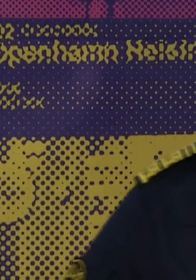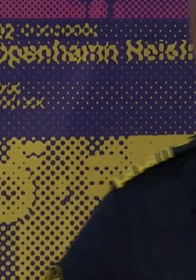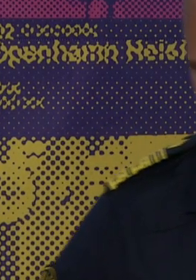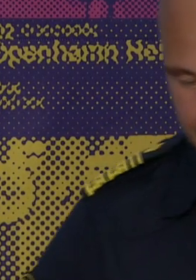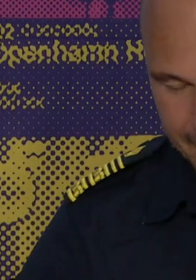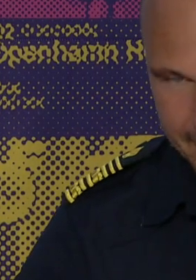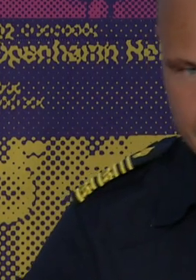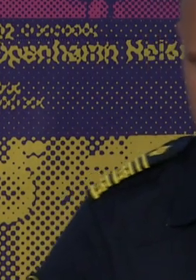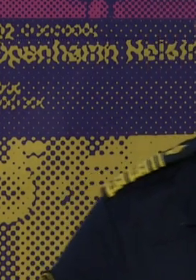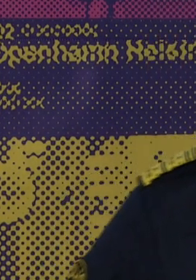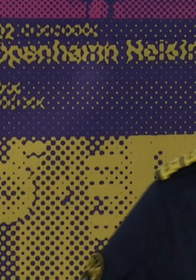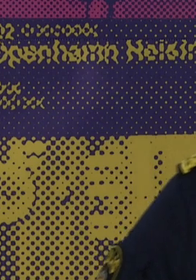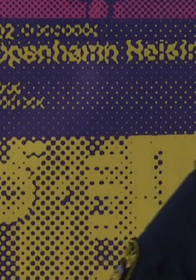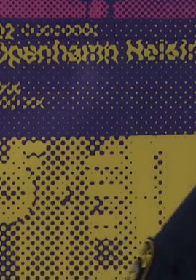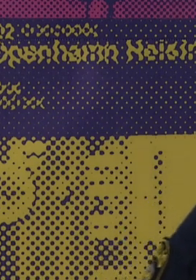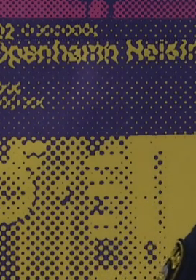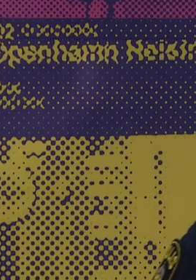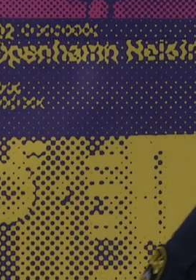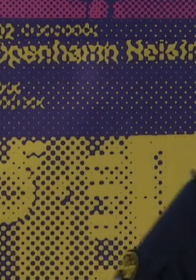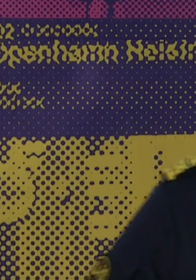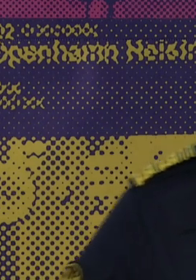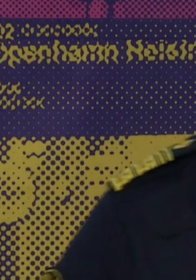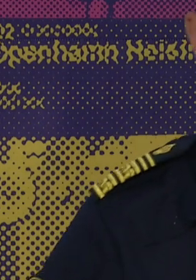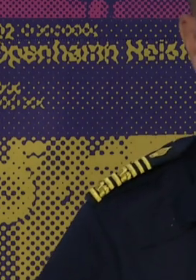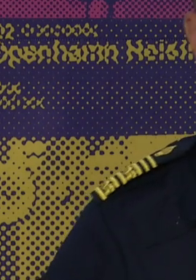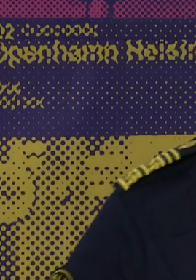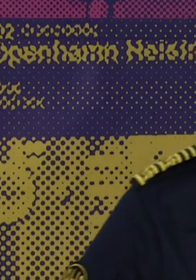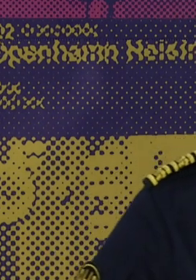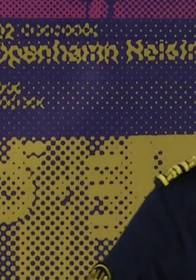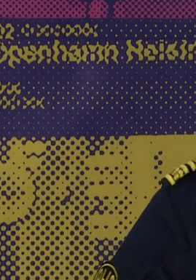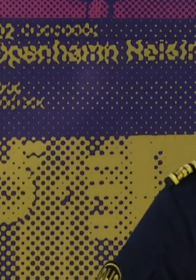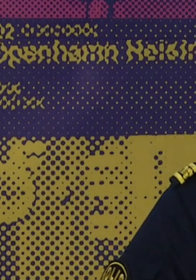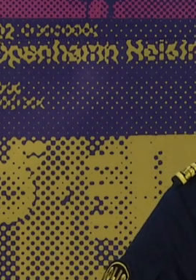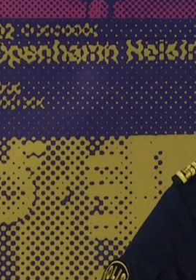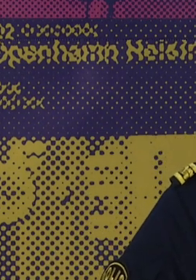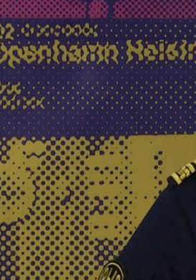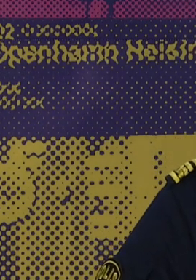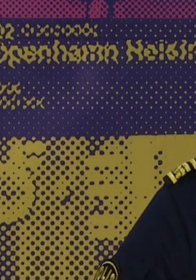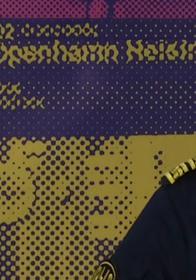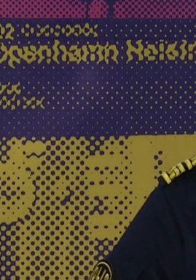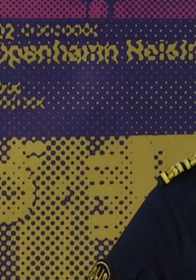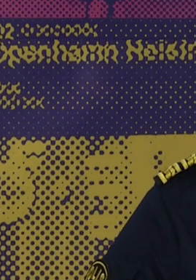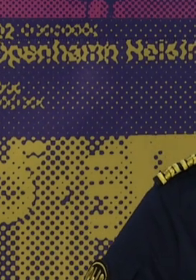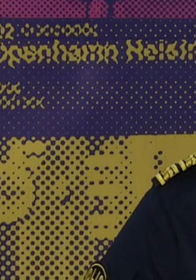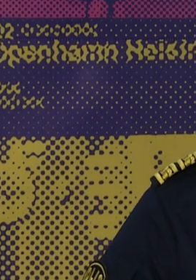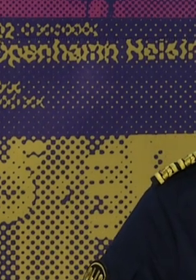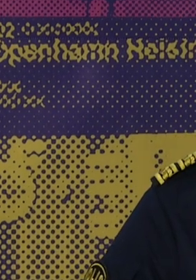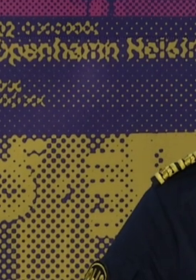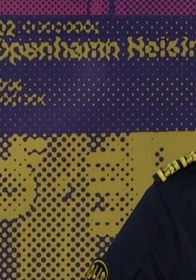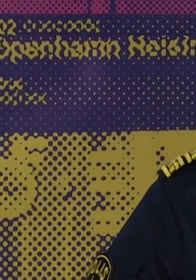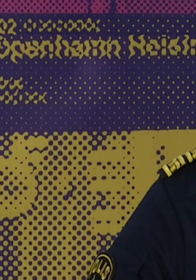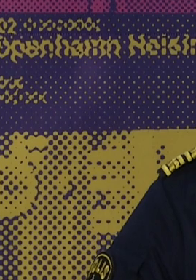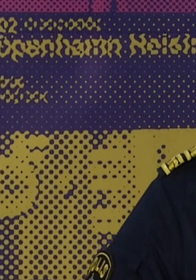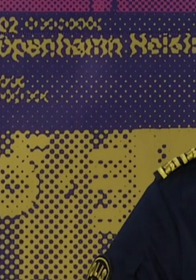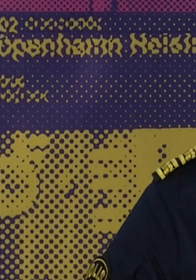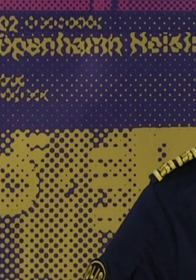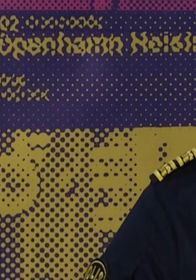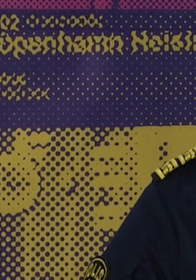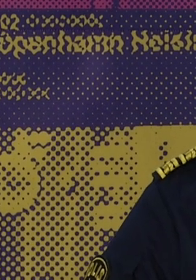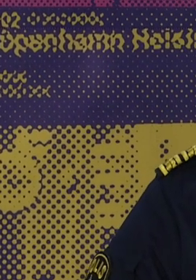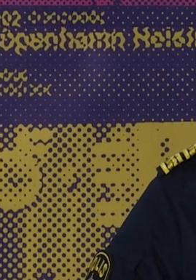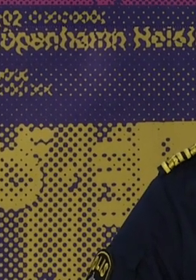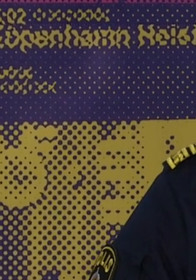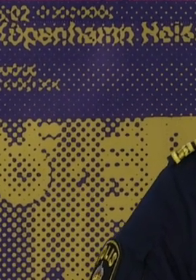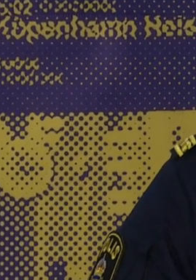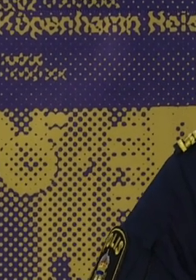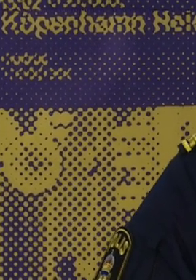så här att vi ska vara tacksamma för de satsningar som en bred politisk majoritet vill göra nu på